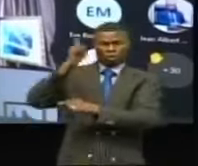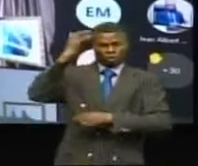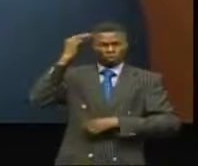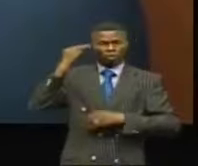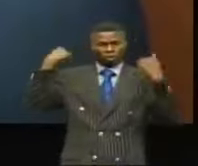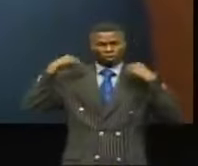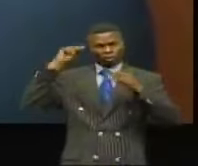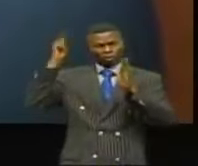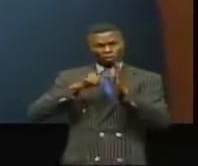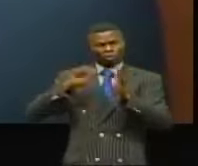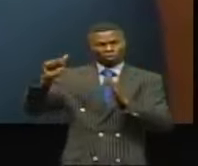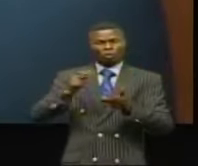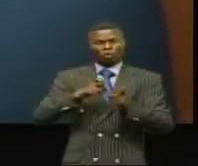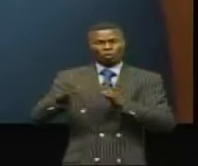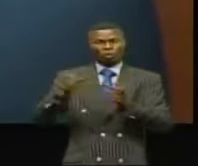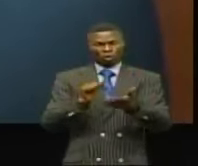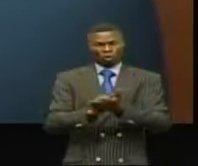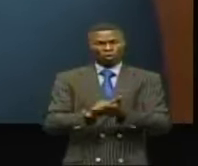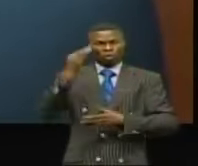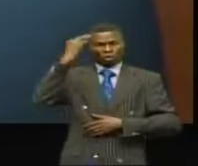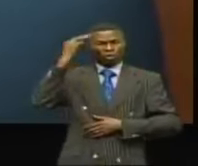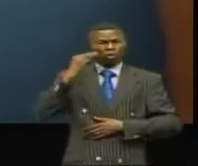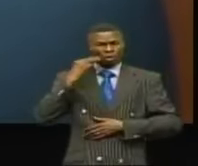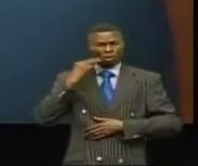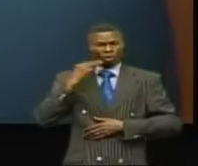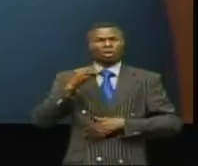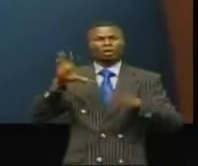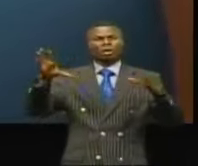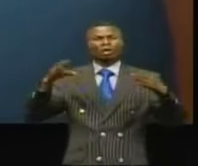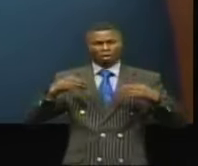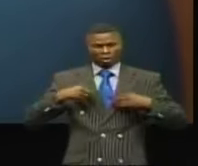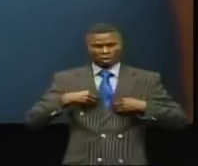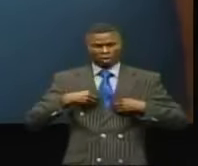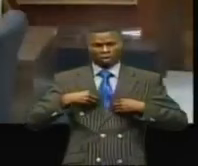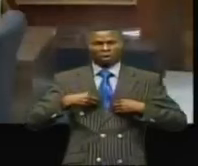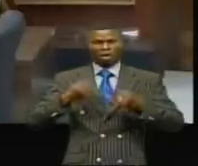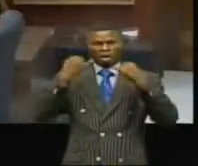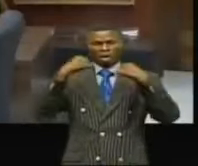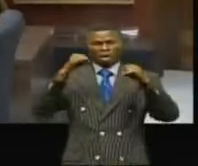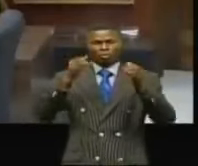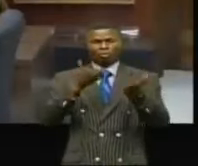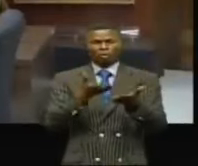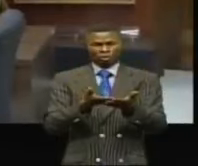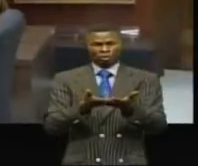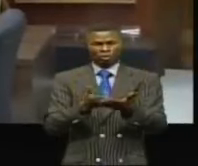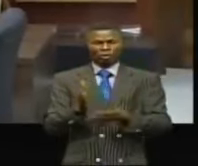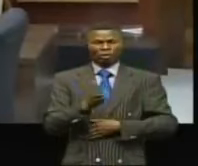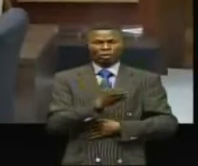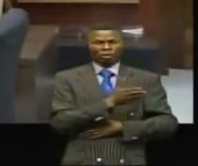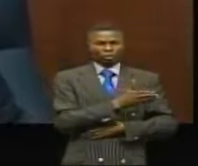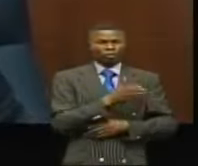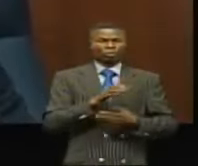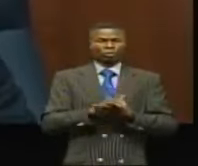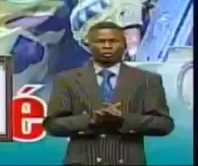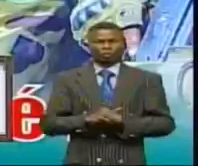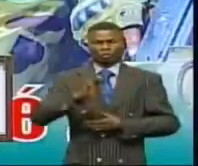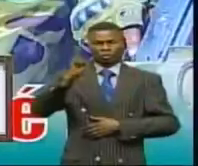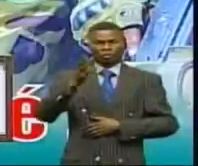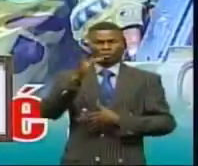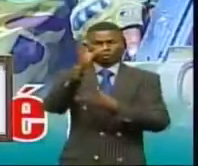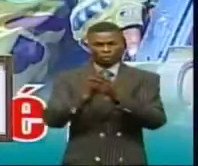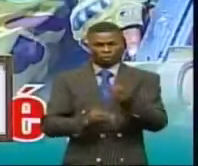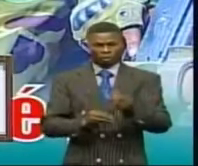du gouvernement. Le Conseil a aussi pris acte de cette note d'information. Au troisième chapitre